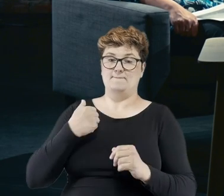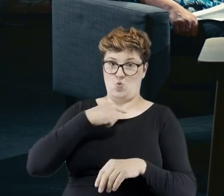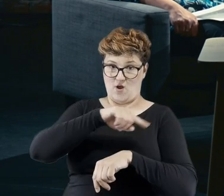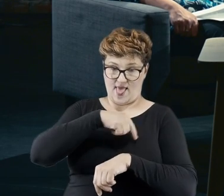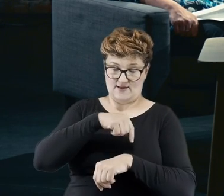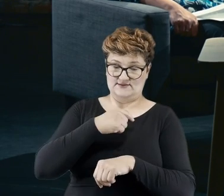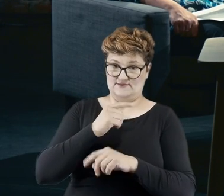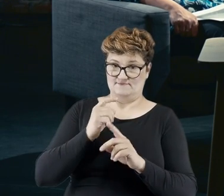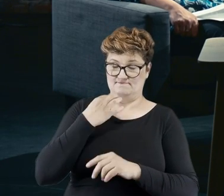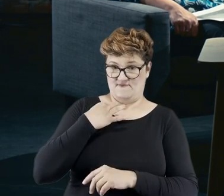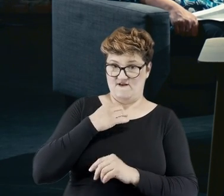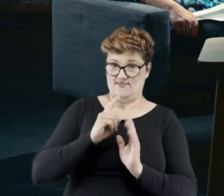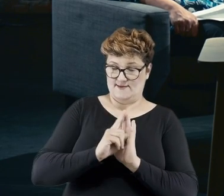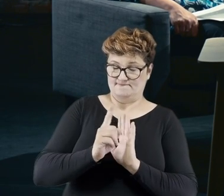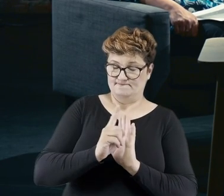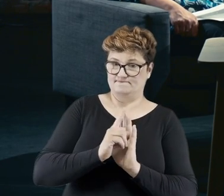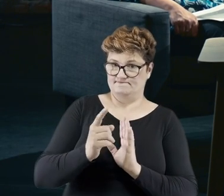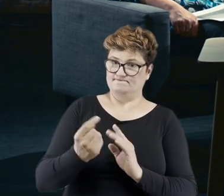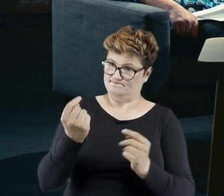udzielała korepetycji.